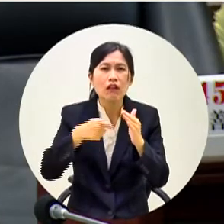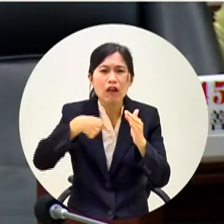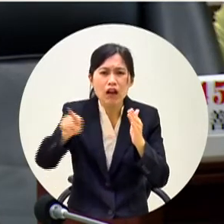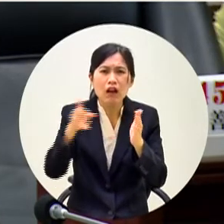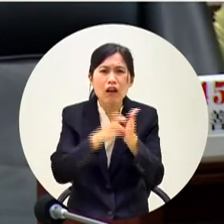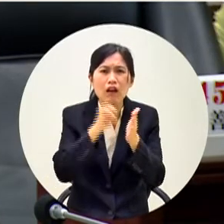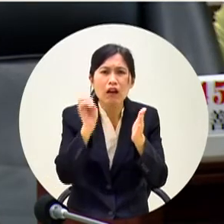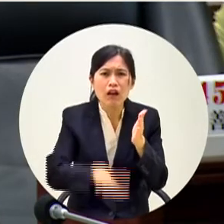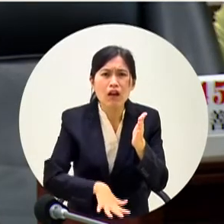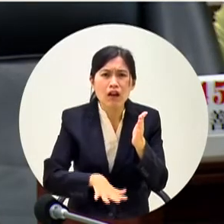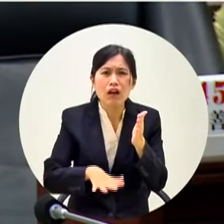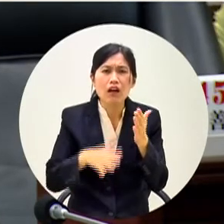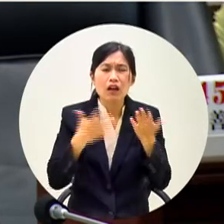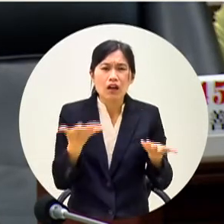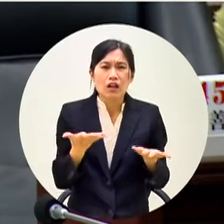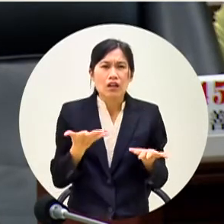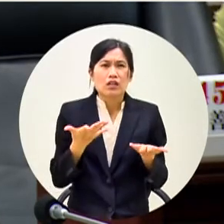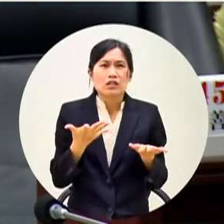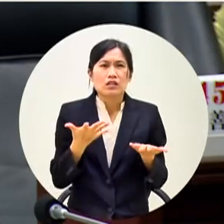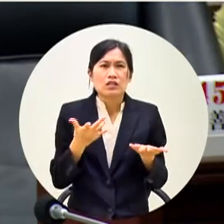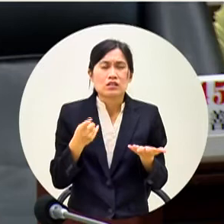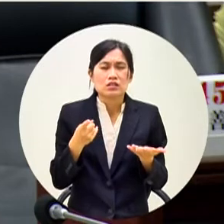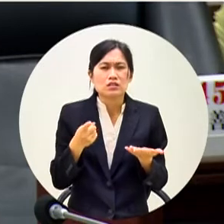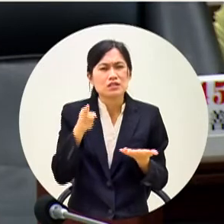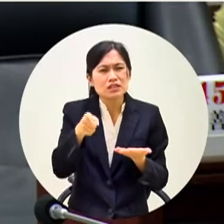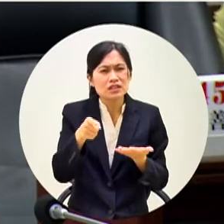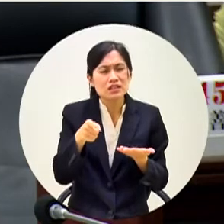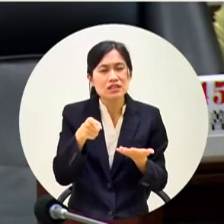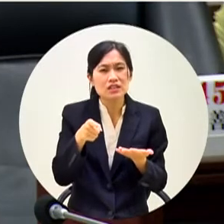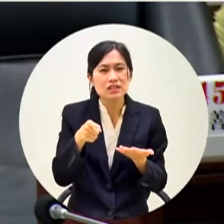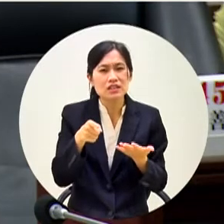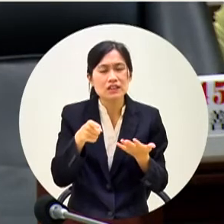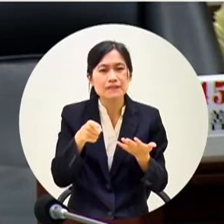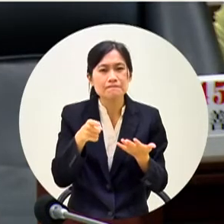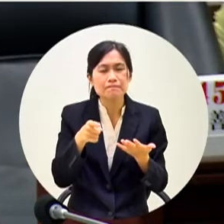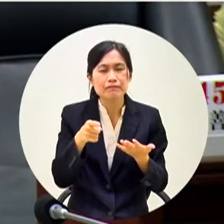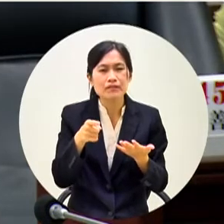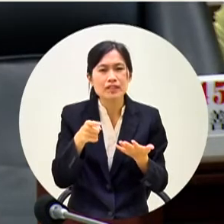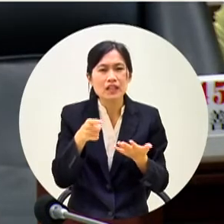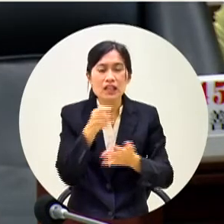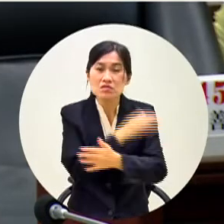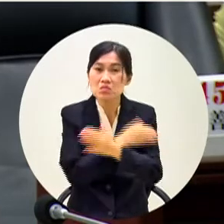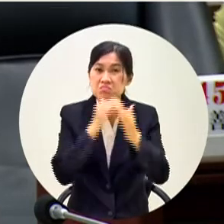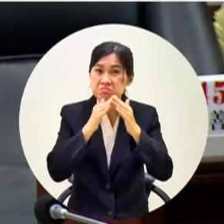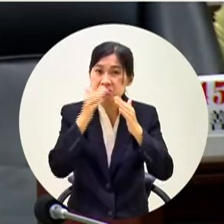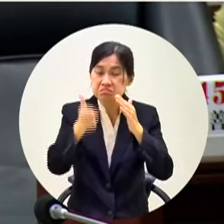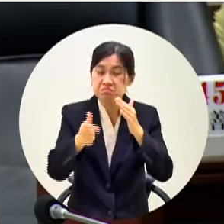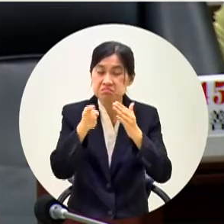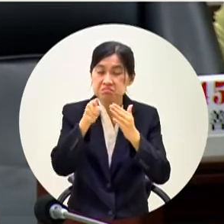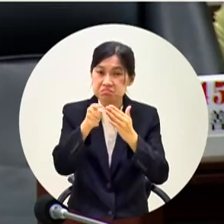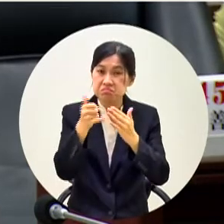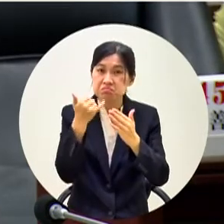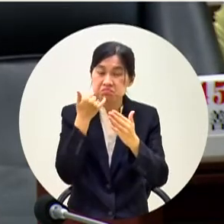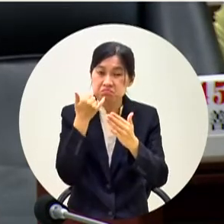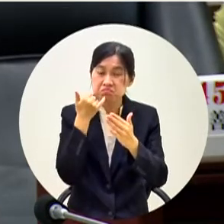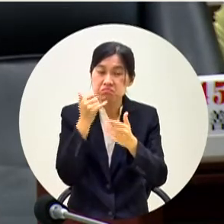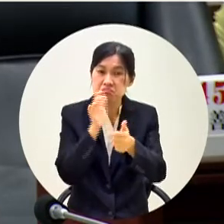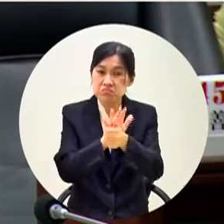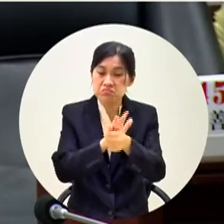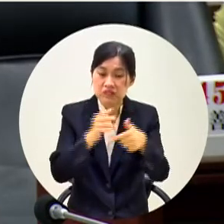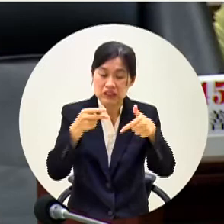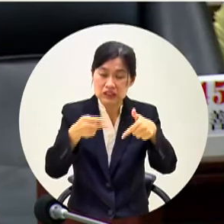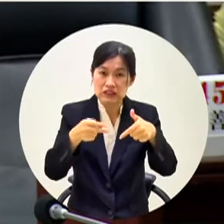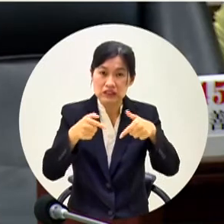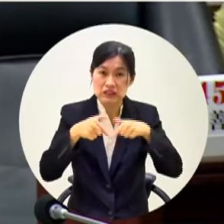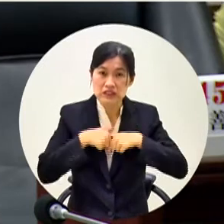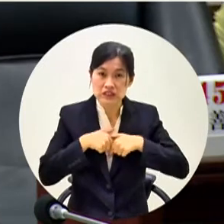啊，这是咪按陈市长，伫你未来是咪当甲这个人心路来甲